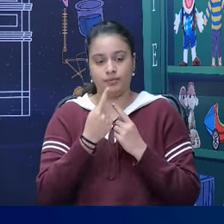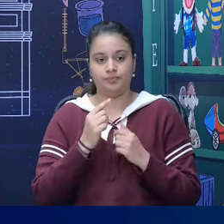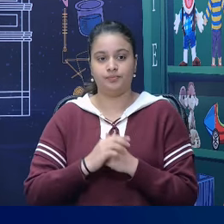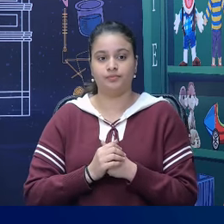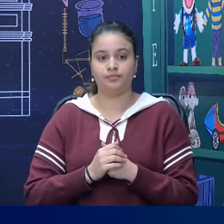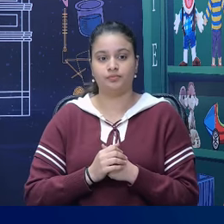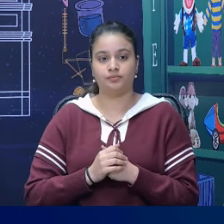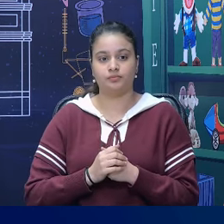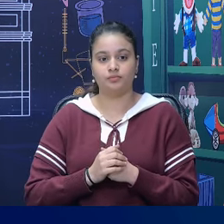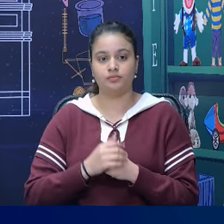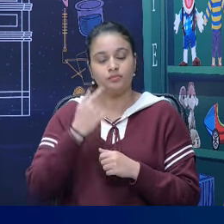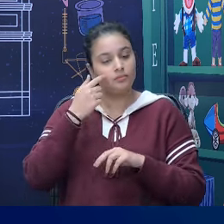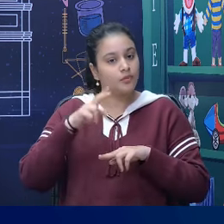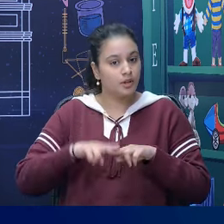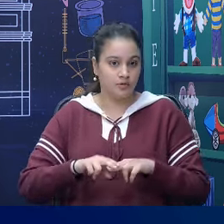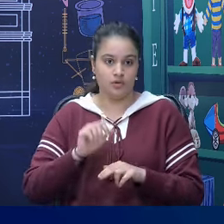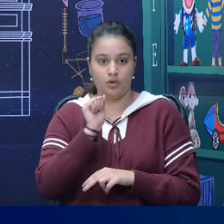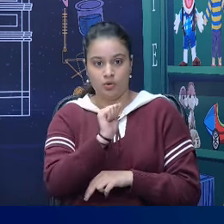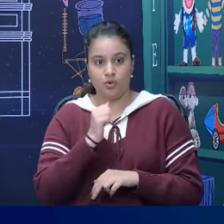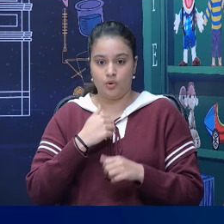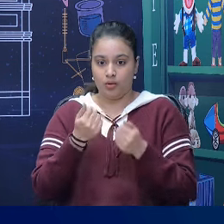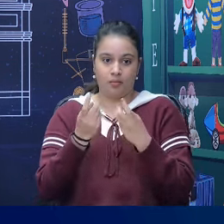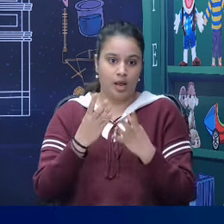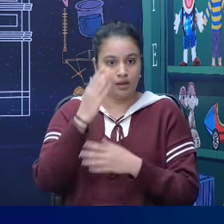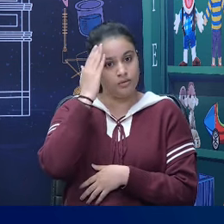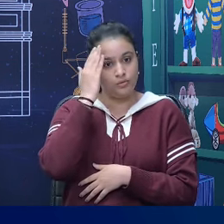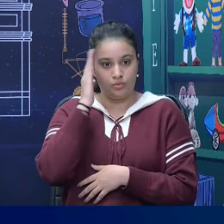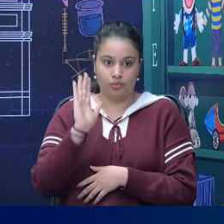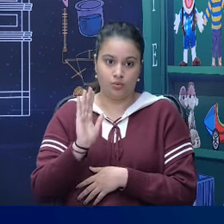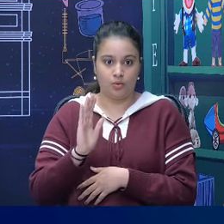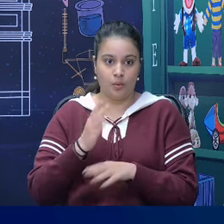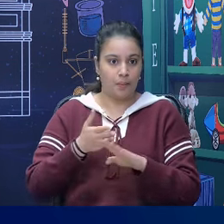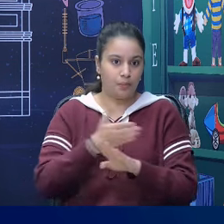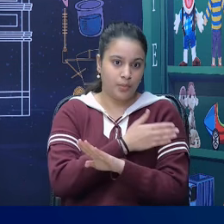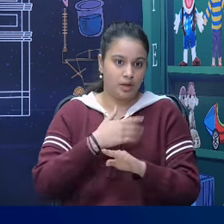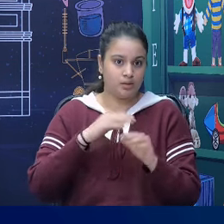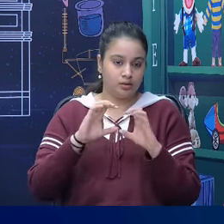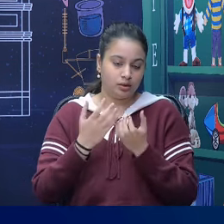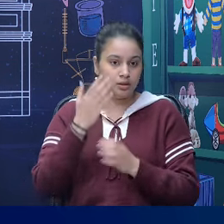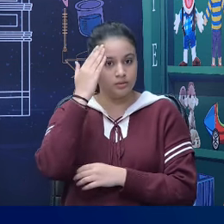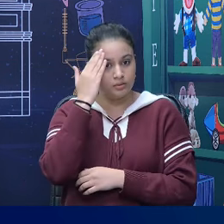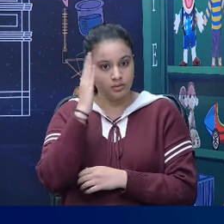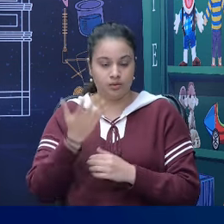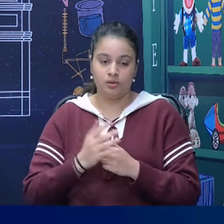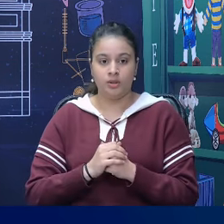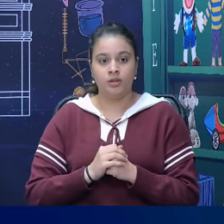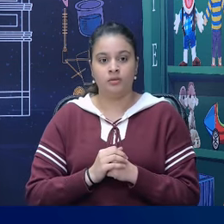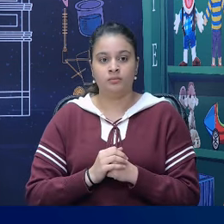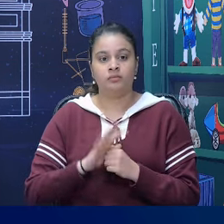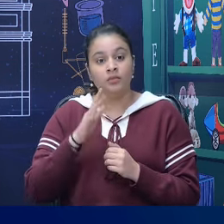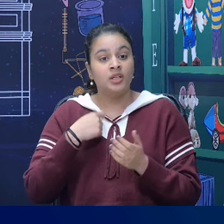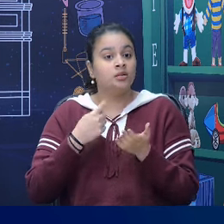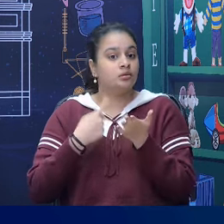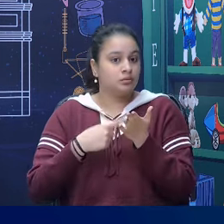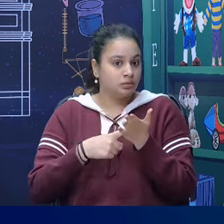सिमरन जैसे अगर आपके पास गणित की जानकारी है आपने पहले क्लासेस में पढ़ा है तो मैं आपको कुछ नियम बताती